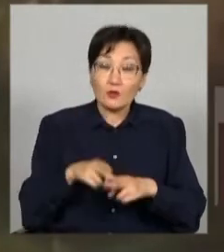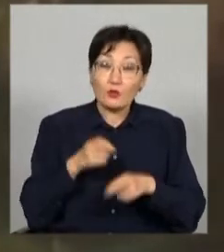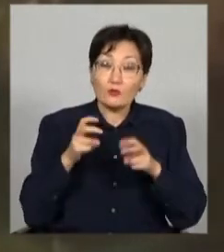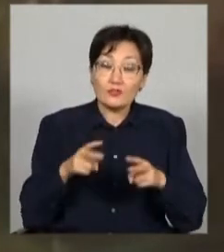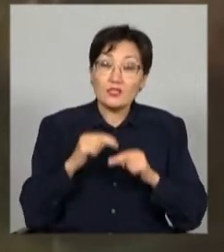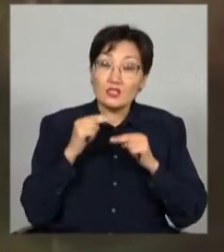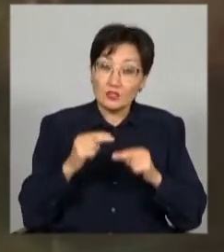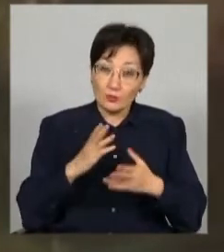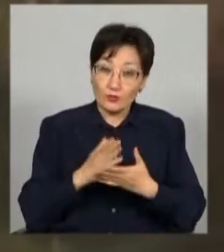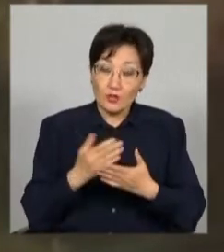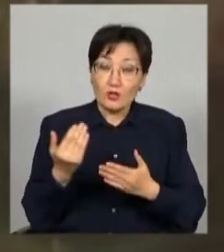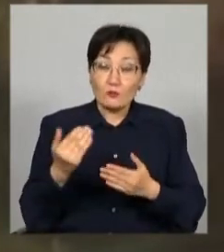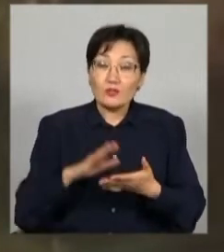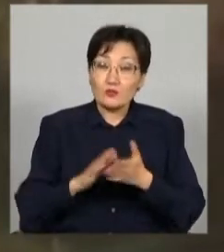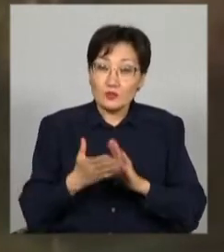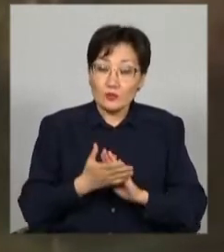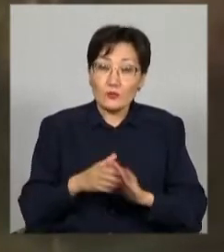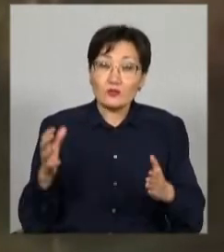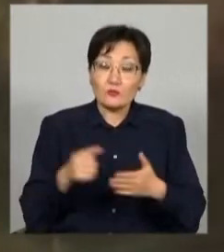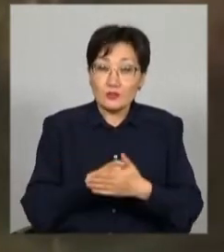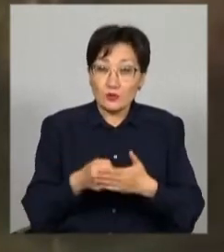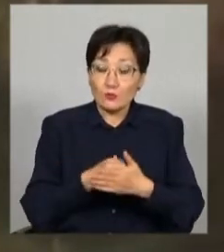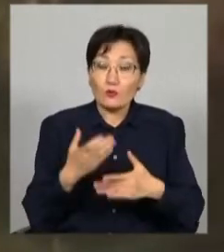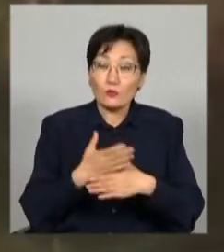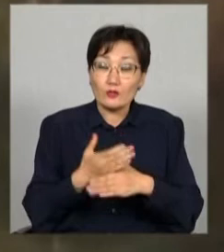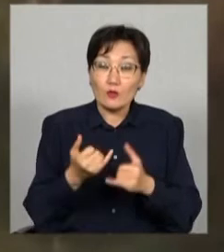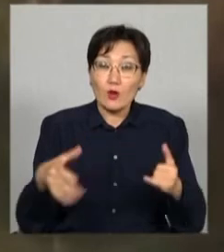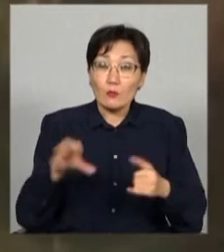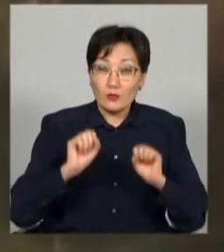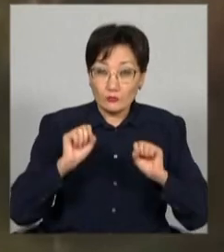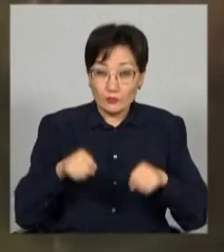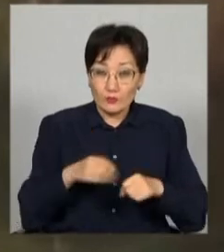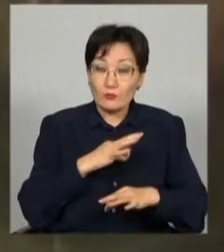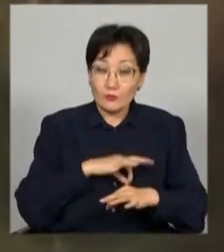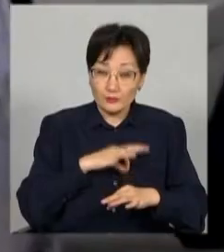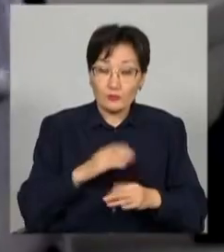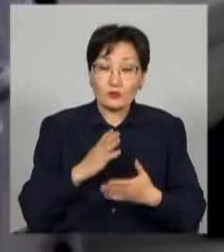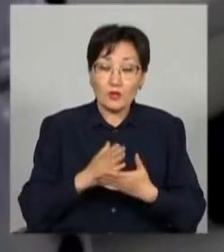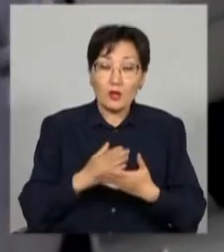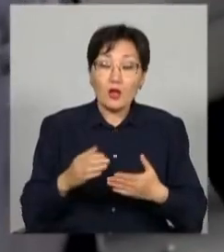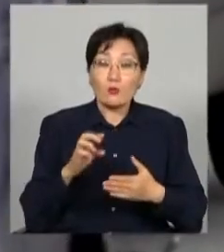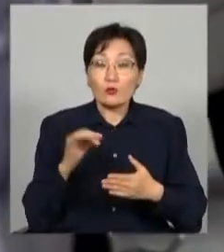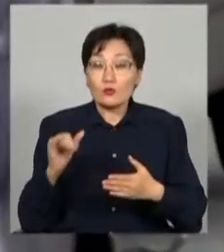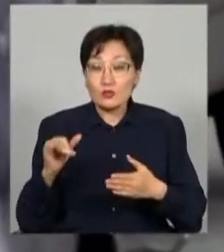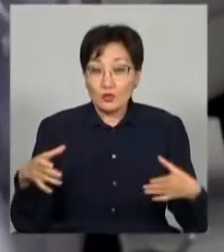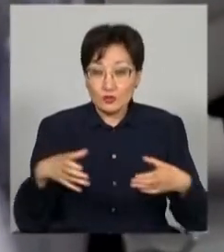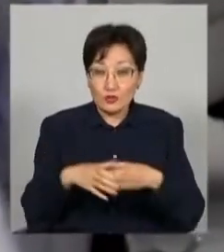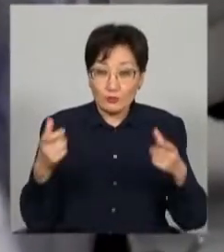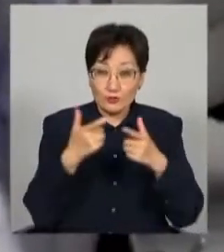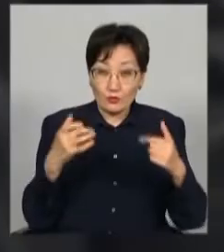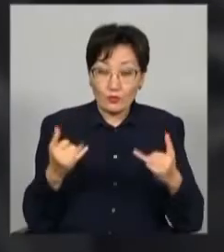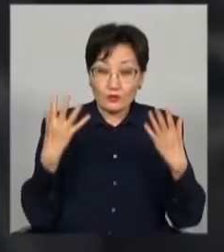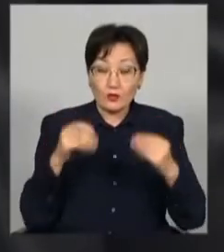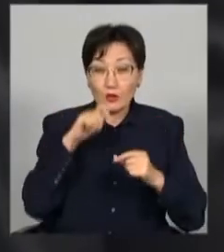қауіпсіздігін ескеріп отыр. Олар келісімге қол жеткізуге көмектесу үшін бар мүмкіндіктерін пайдалануда. Біріккен ұлттар ұйымының мәлімдеуінше,